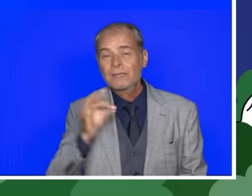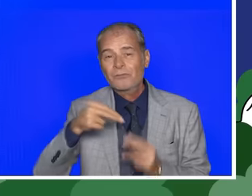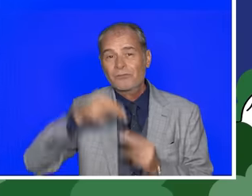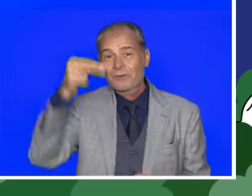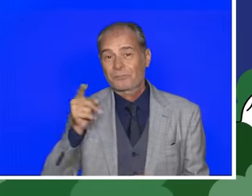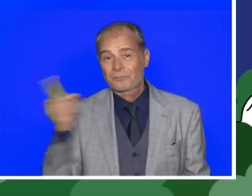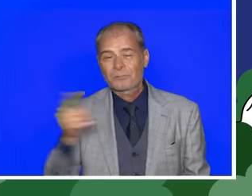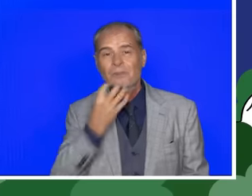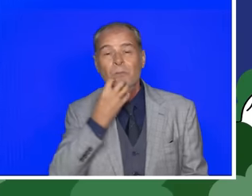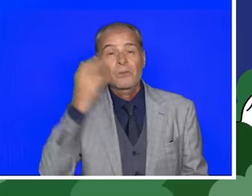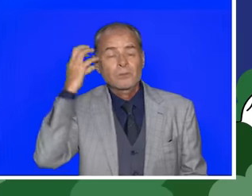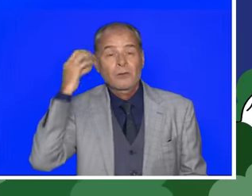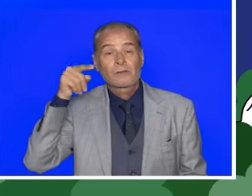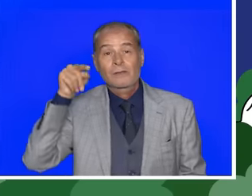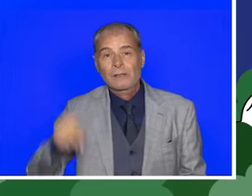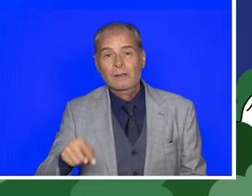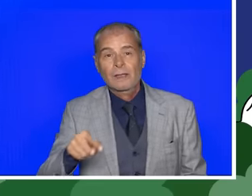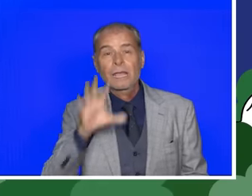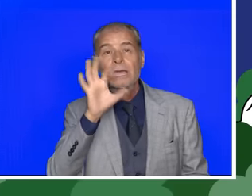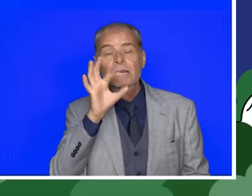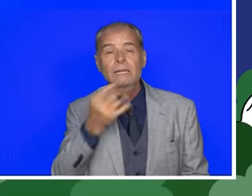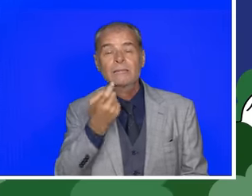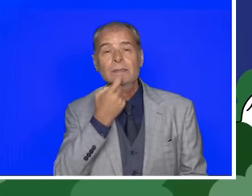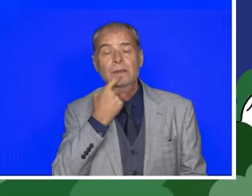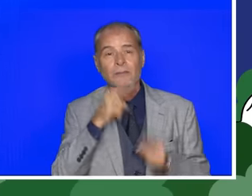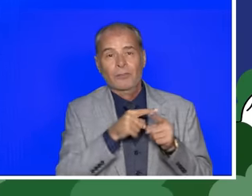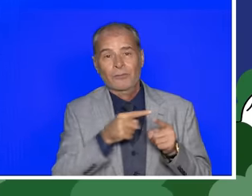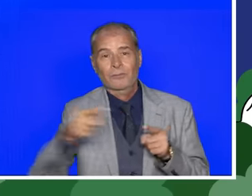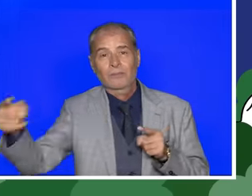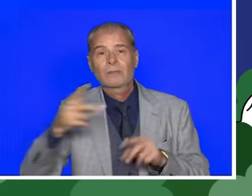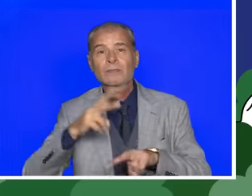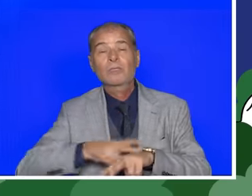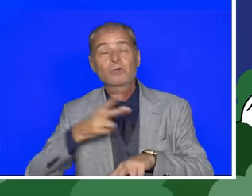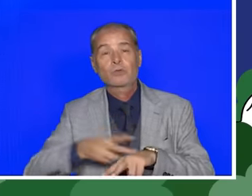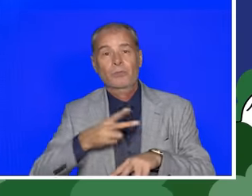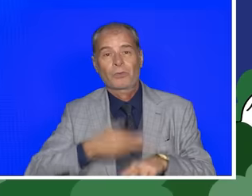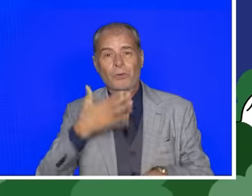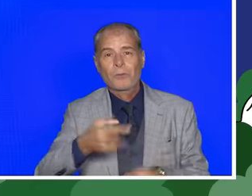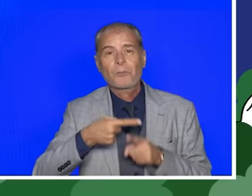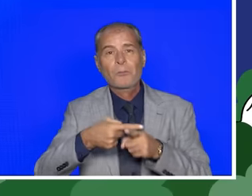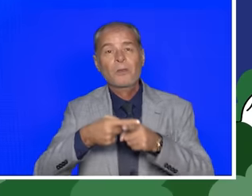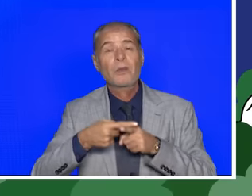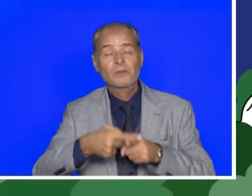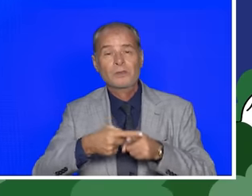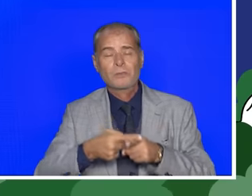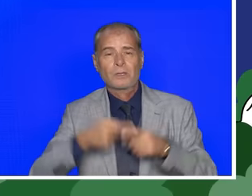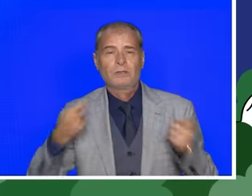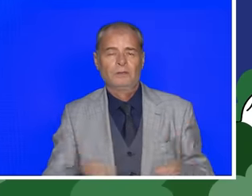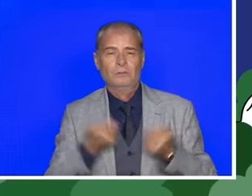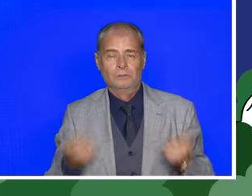Sabancı Vakfı'nın yarım asra yakın süredir edindiği tecrübeyi de paylaşmaya gayret